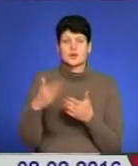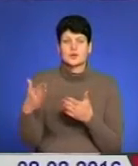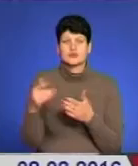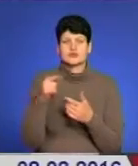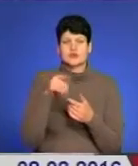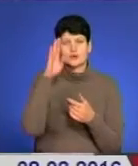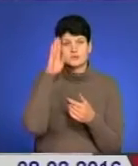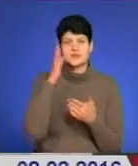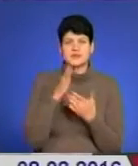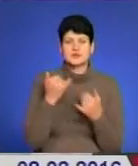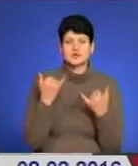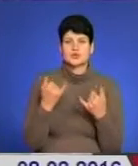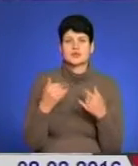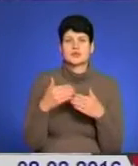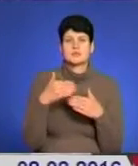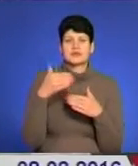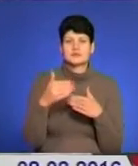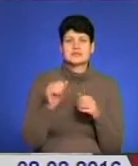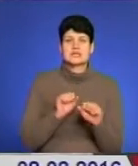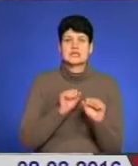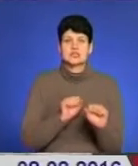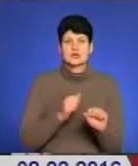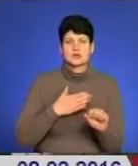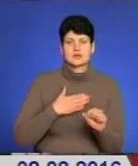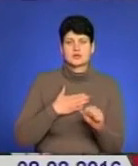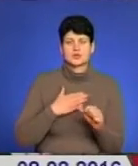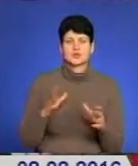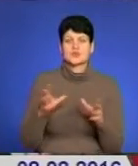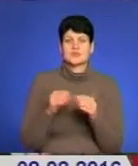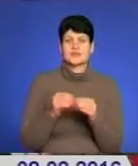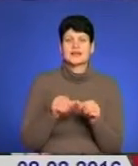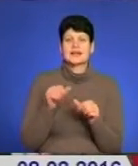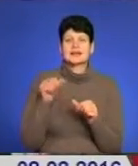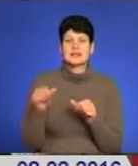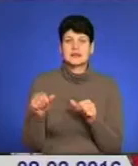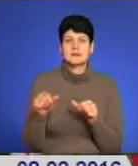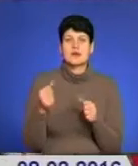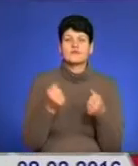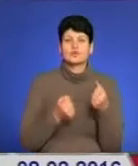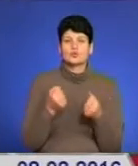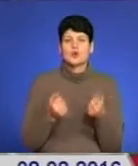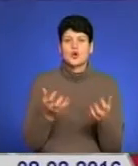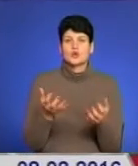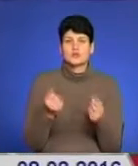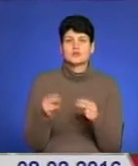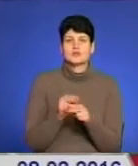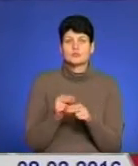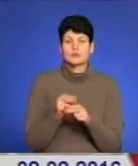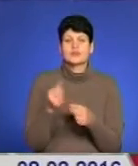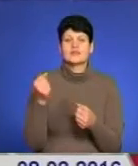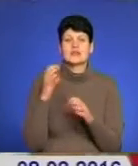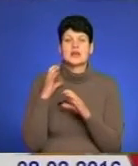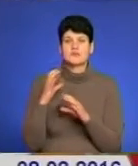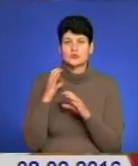сьогодні на передовій захищають наш суверенітет. Крім автомобіля, солдати отримали відремонтований автобус,